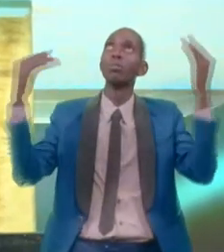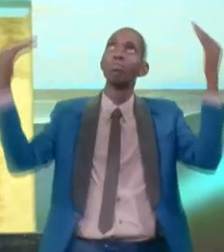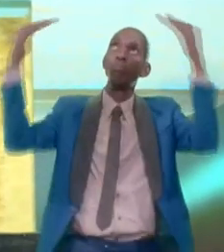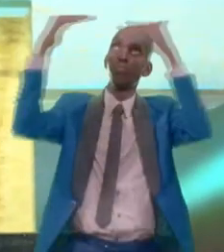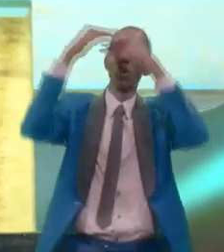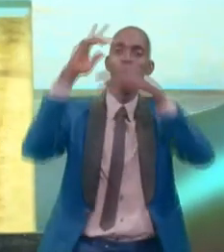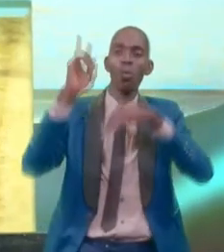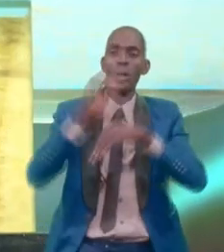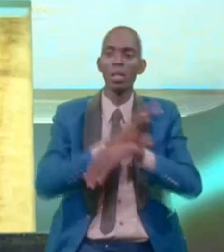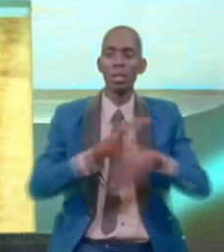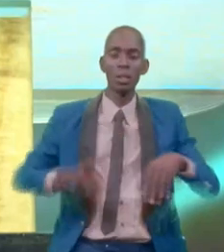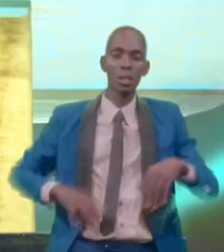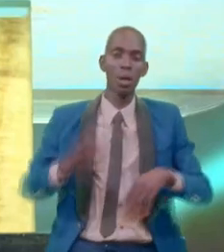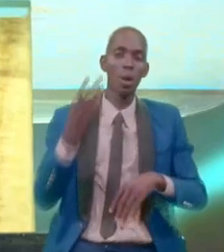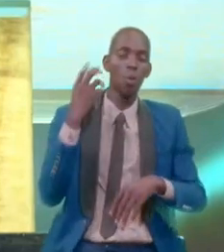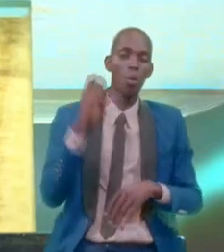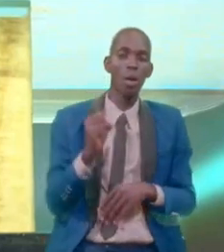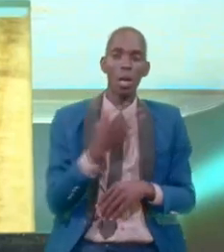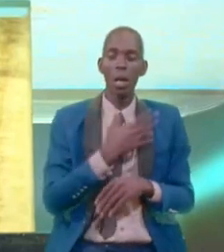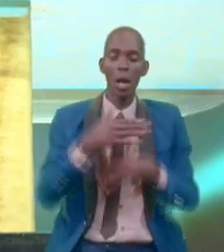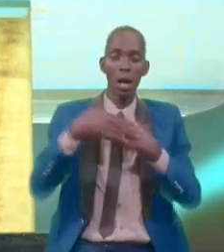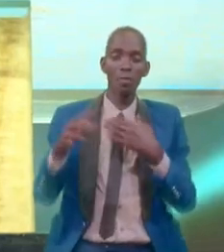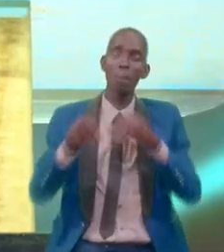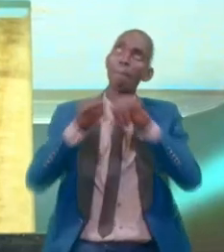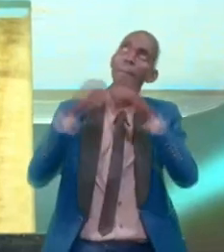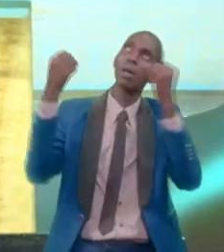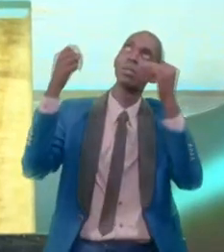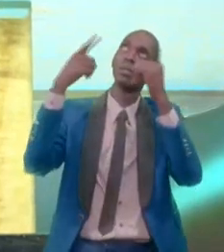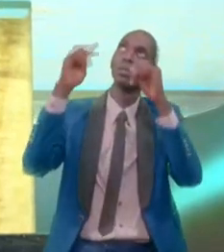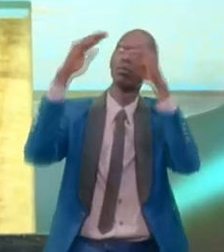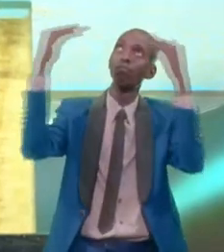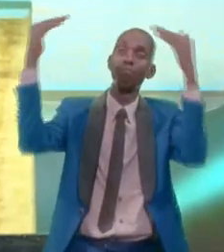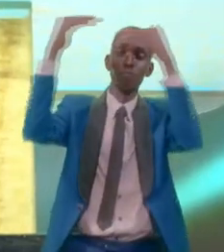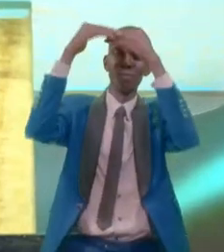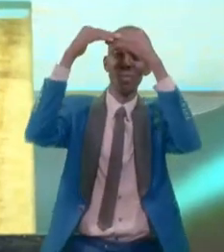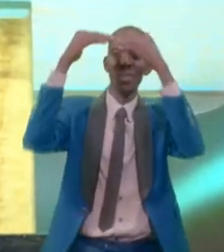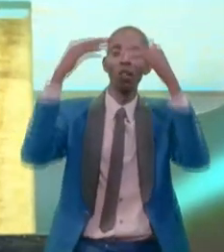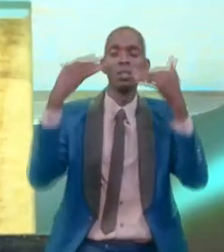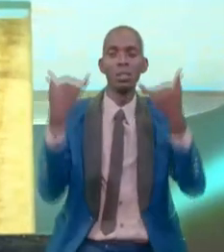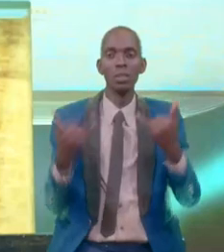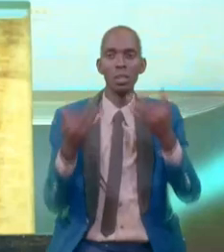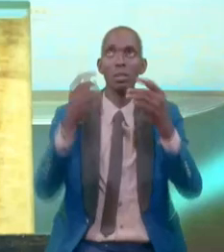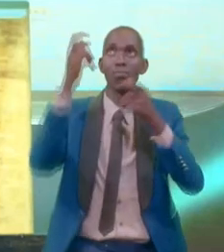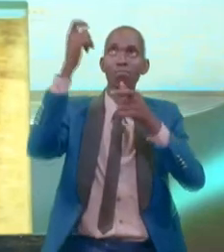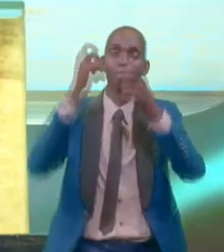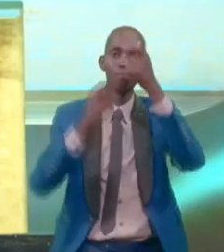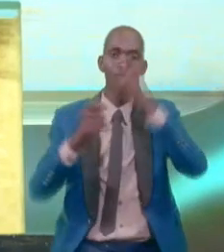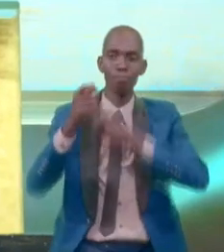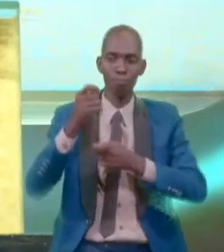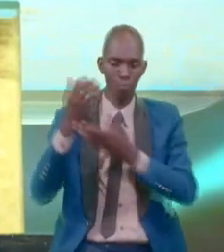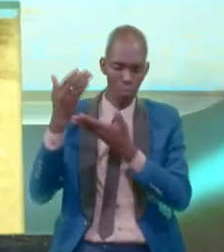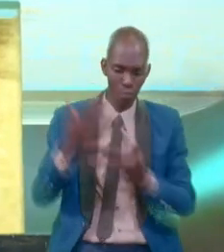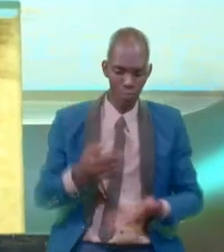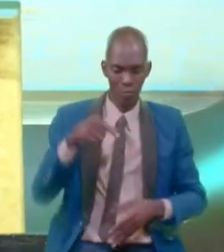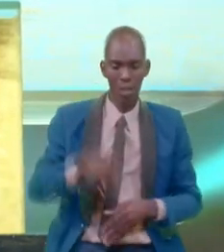de la maison où il était et ils descendirent par cette ouverture le